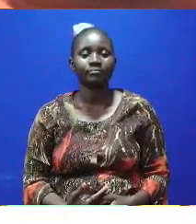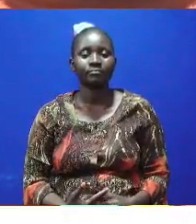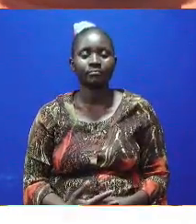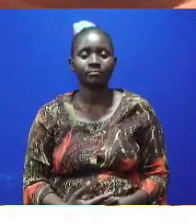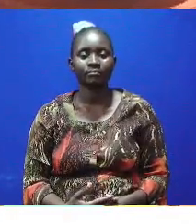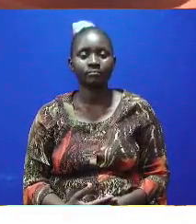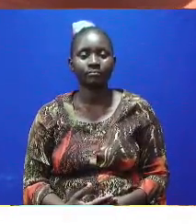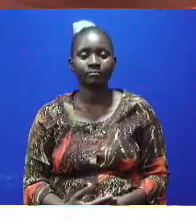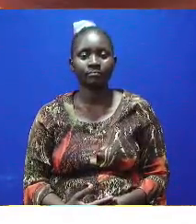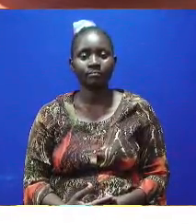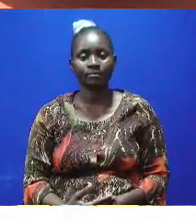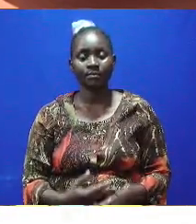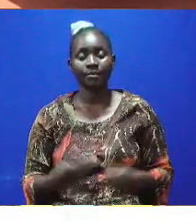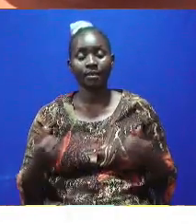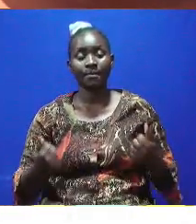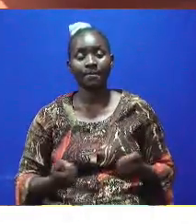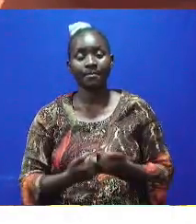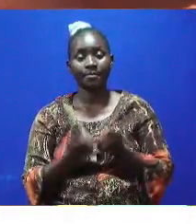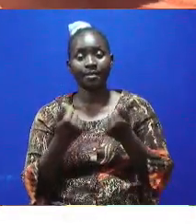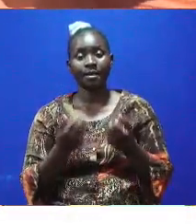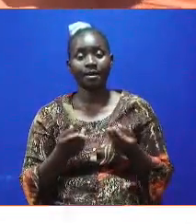Vile ajali imetokea,